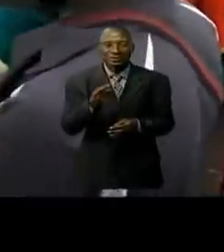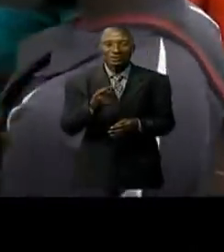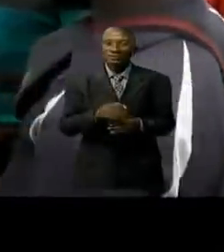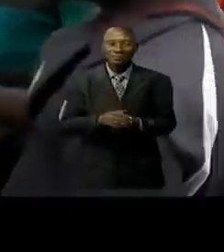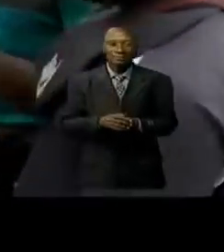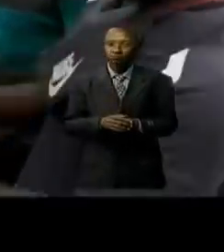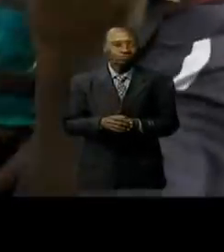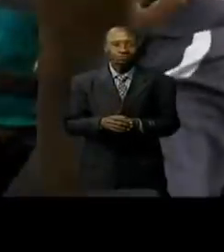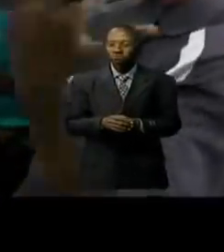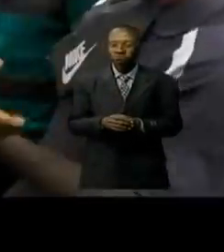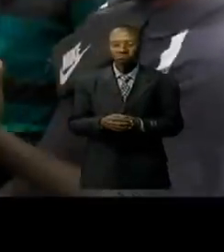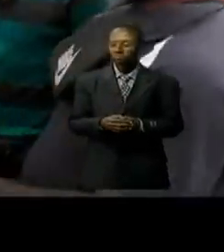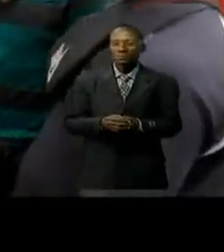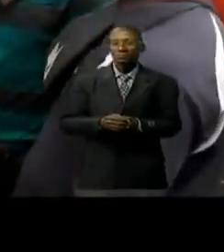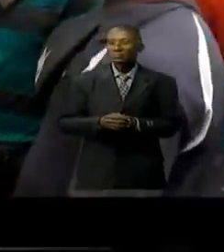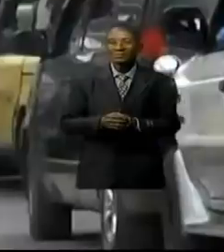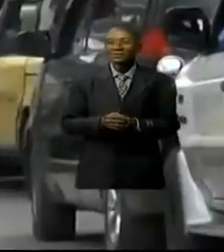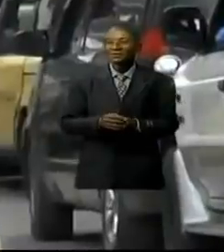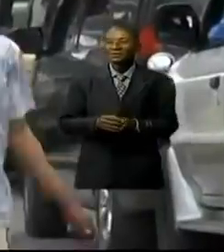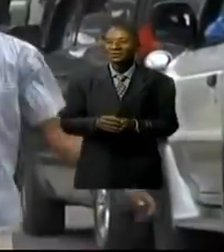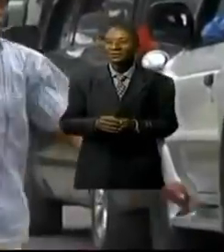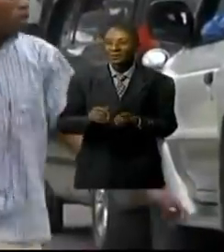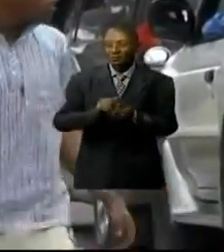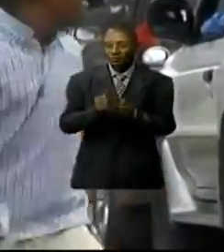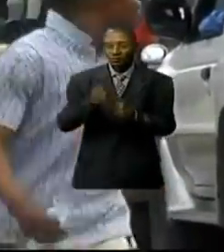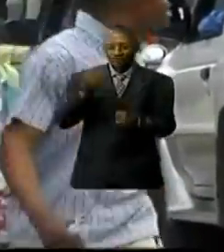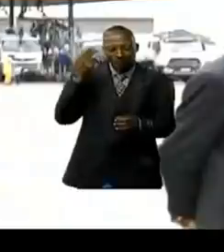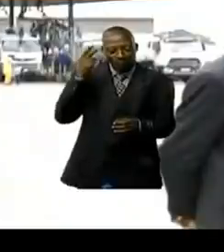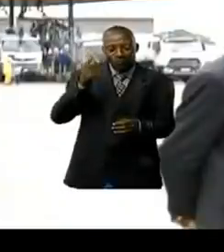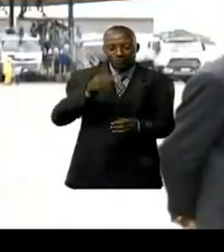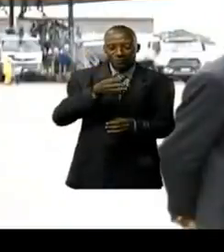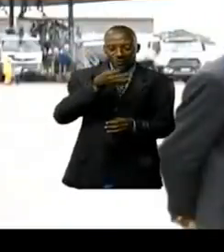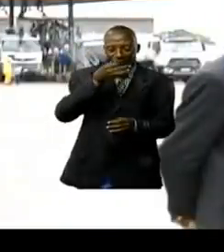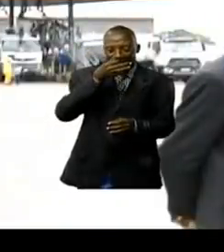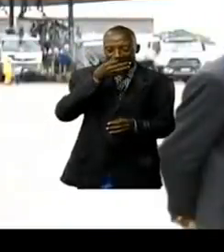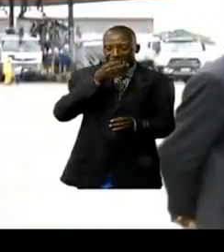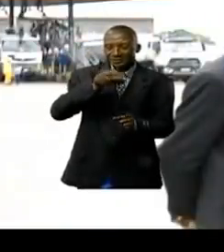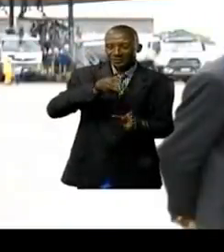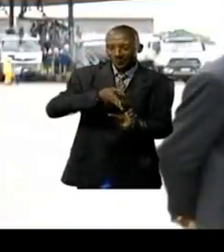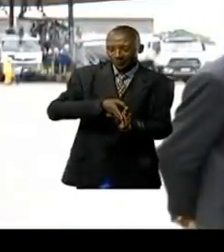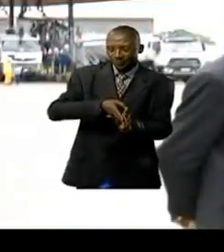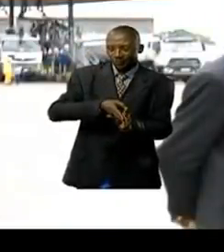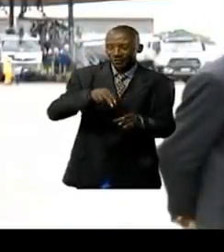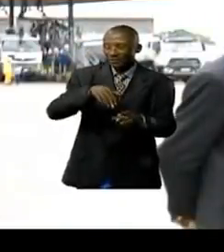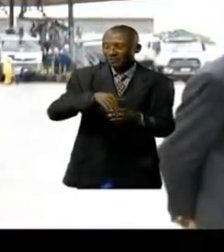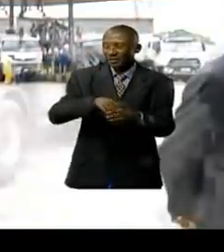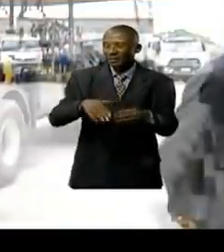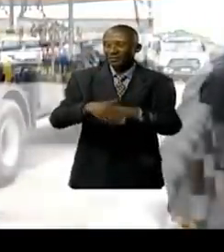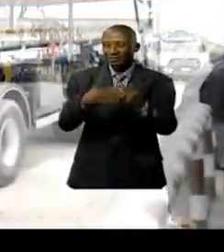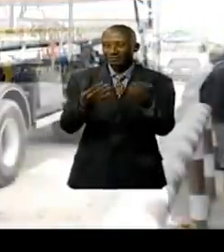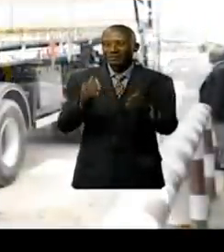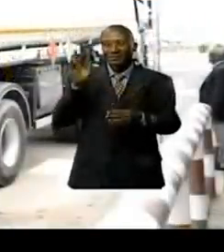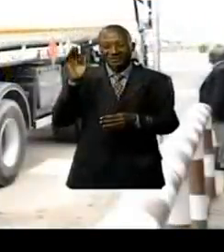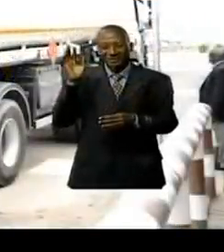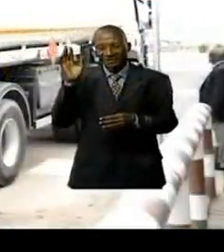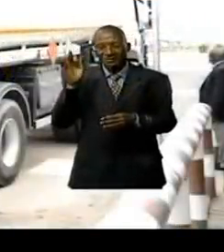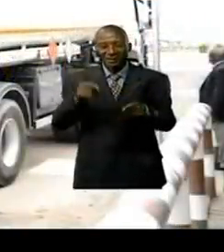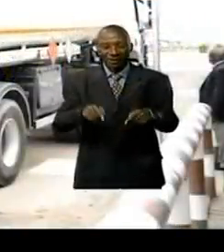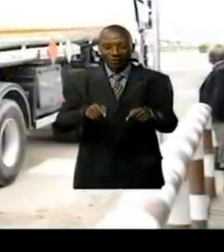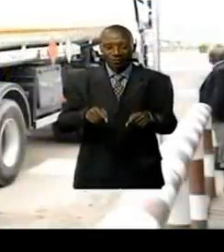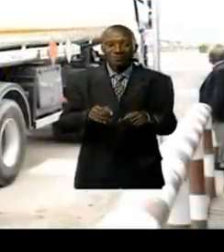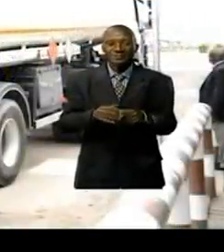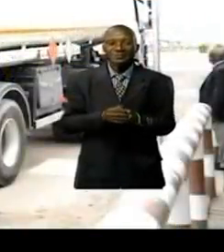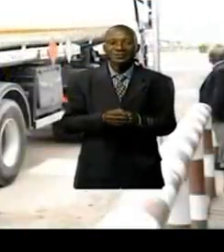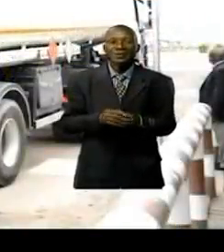souci technique qui en ce moment vient d'être résolu. Ayant constaté cette difficulté comme tout Kinois, Didier